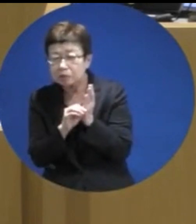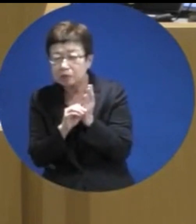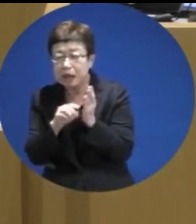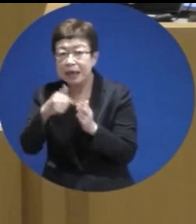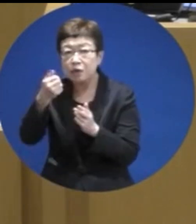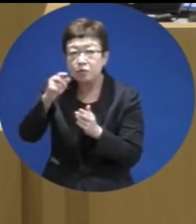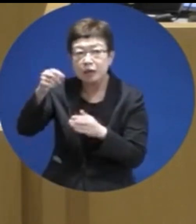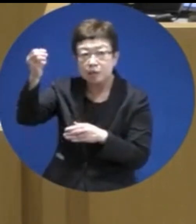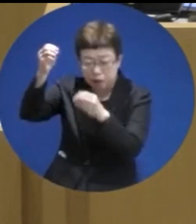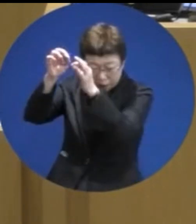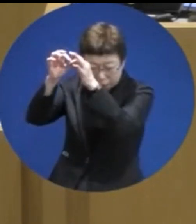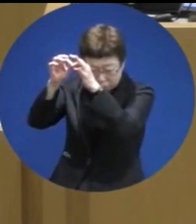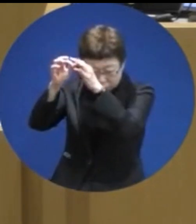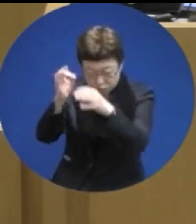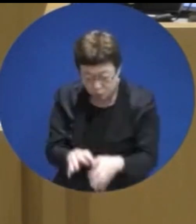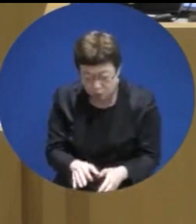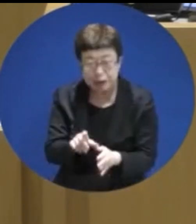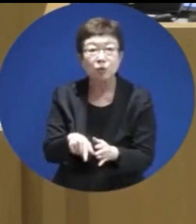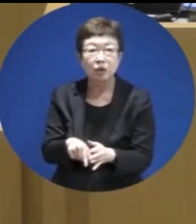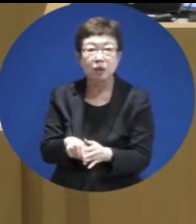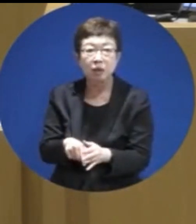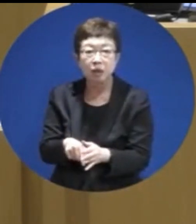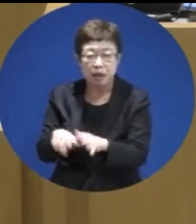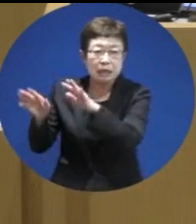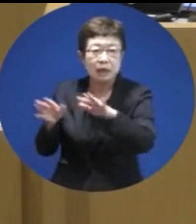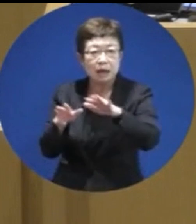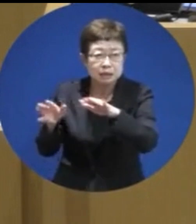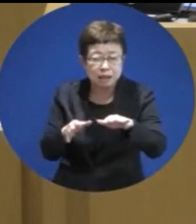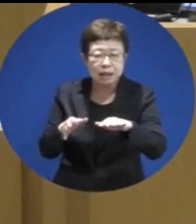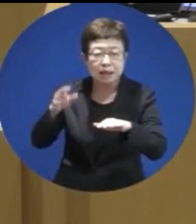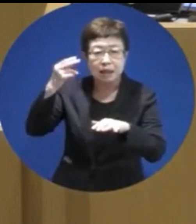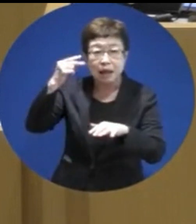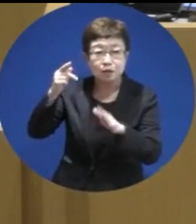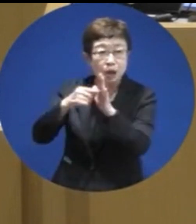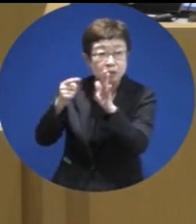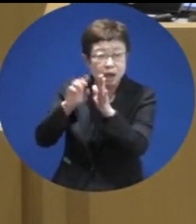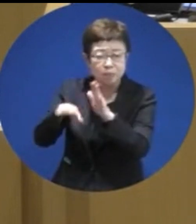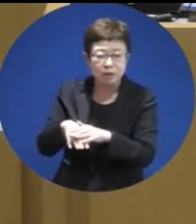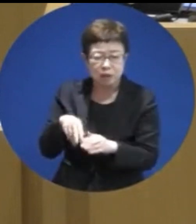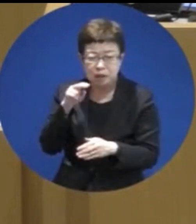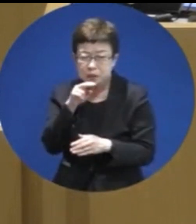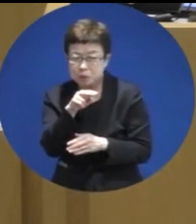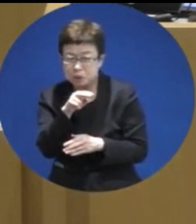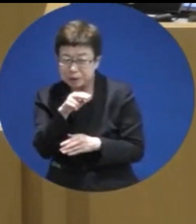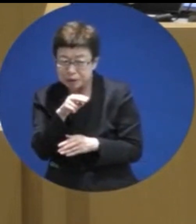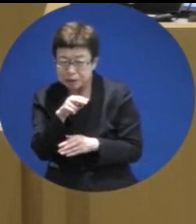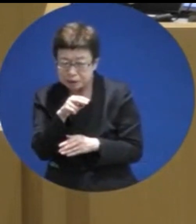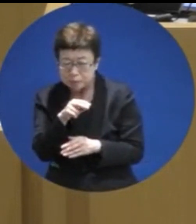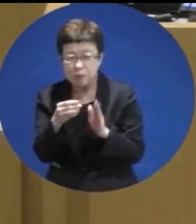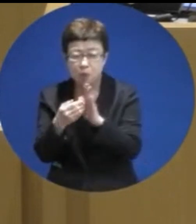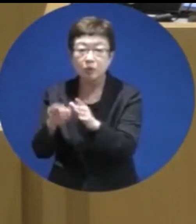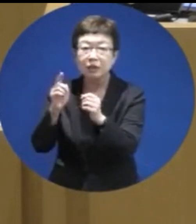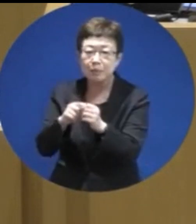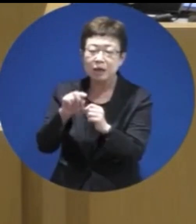下物に対する対策、ビル風やガラスの反射などが挙げられます。例えば覗き被害をなくすために小学校